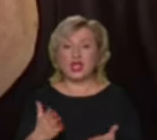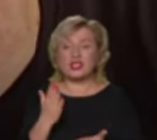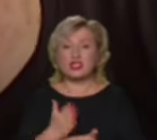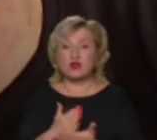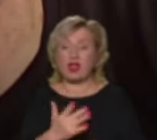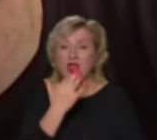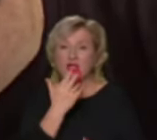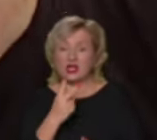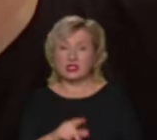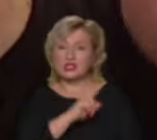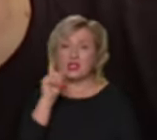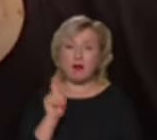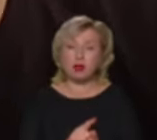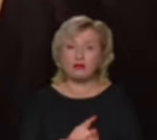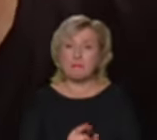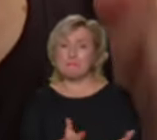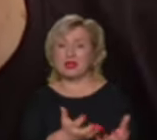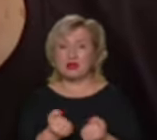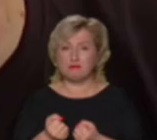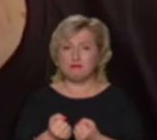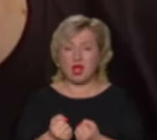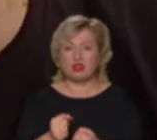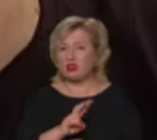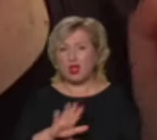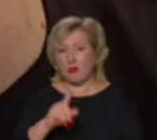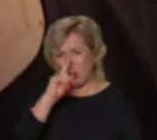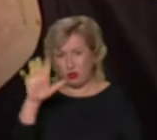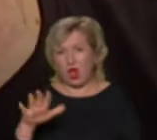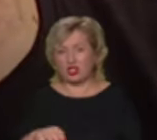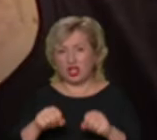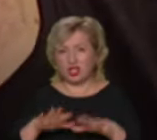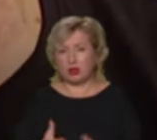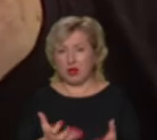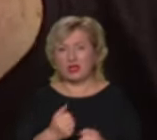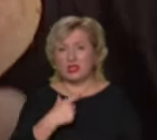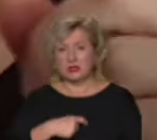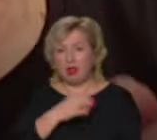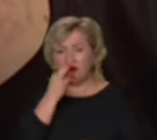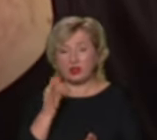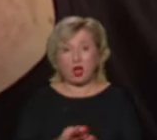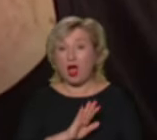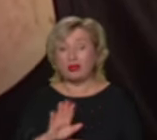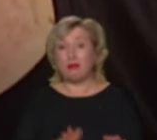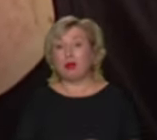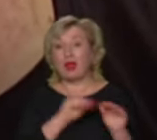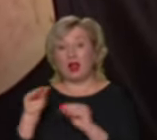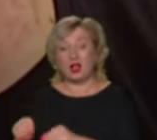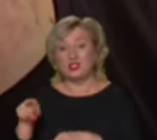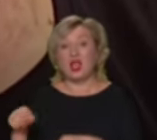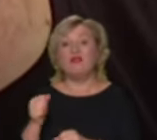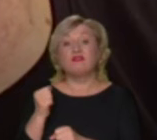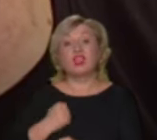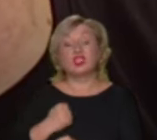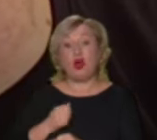нації. Зобов'язує їх приймати непопулярні рішення і брати на себе відповідальність, а не перекладати, що це військові